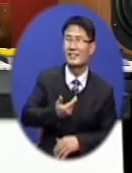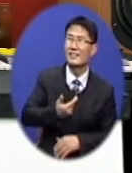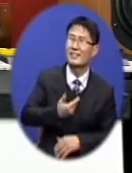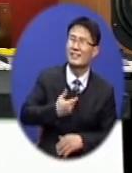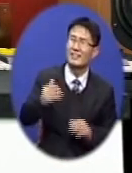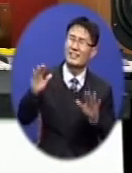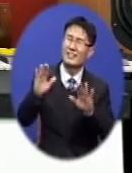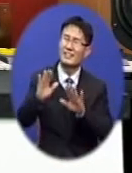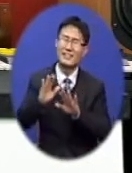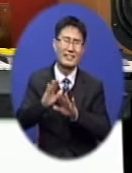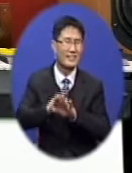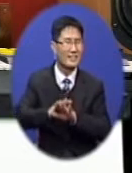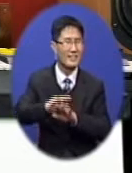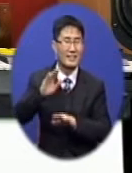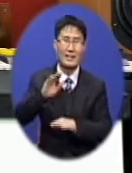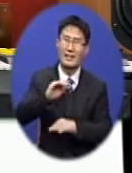밤소를